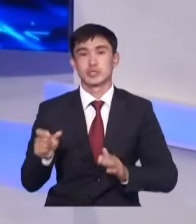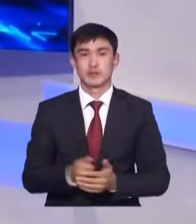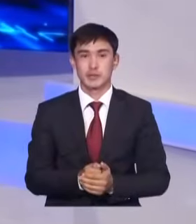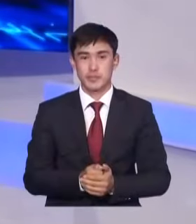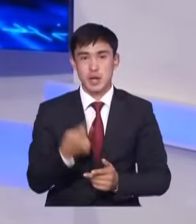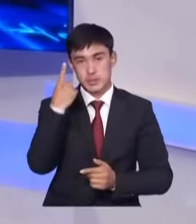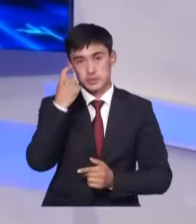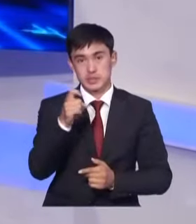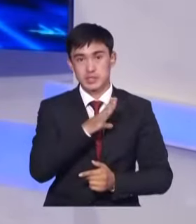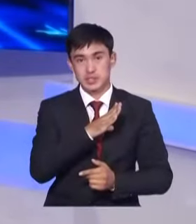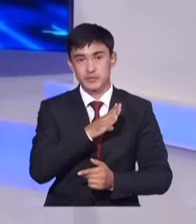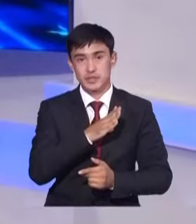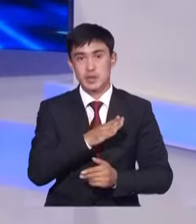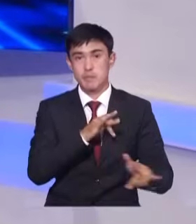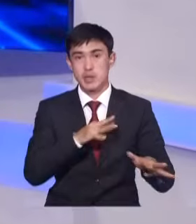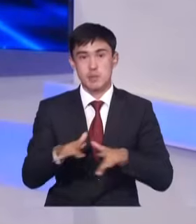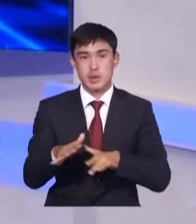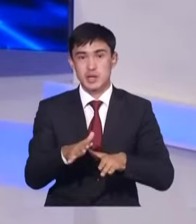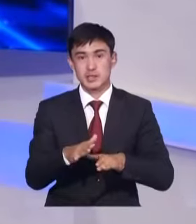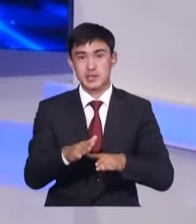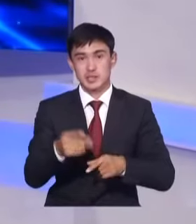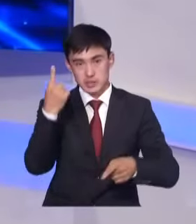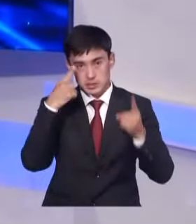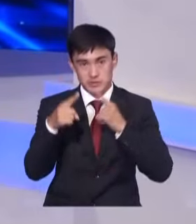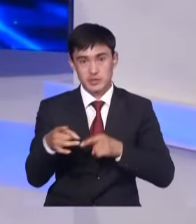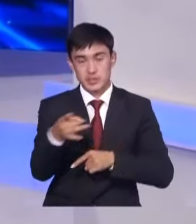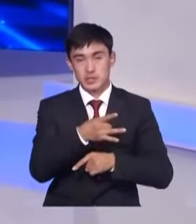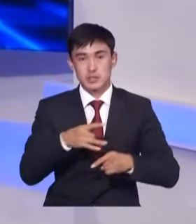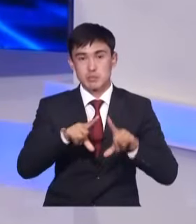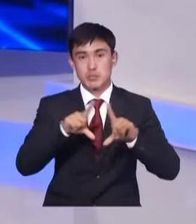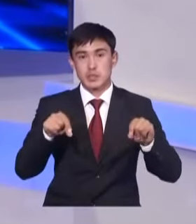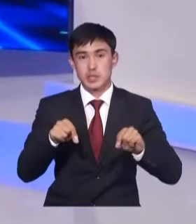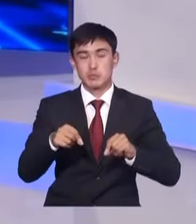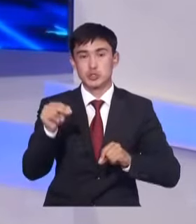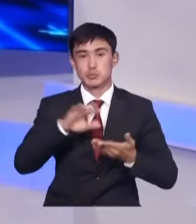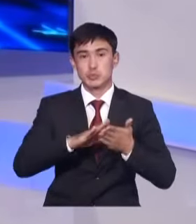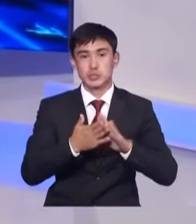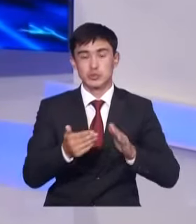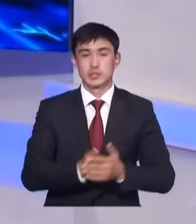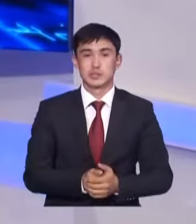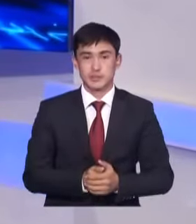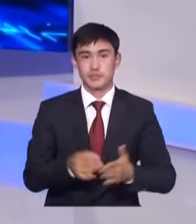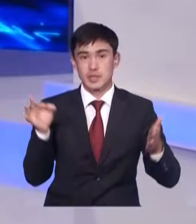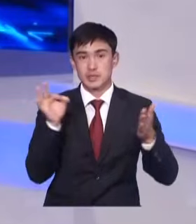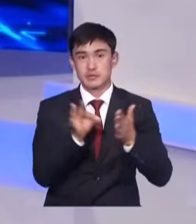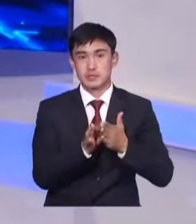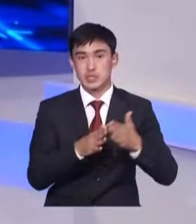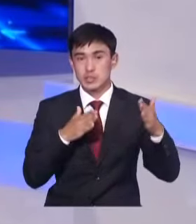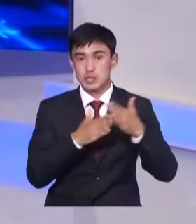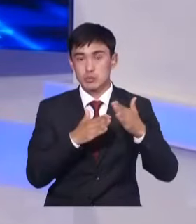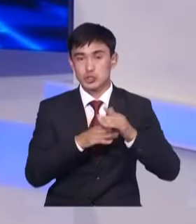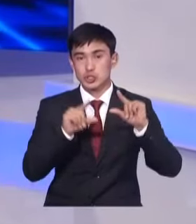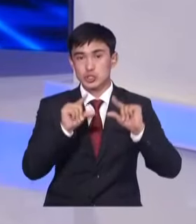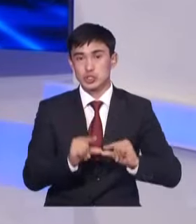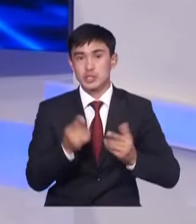28 человек. Об этом стало известно в ходе оперативного рейда, инициированного региональным департаментом по чрезвычайным ситуациям. В